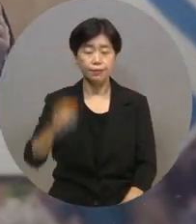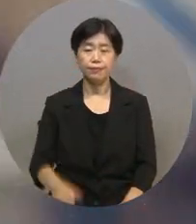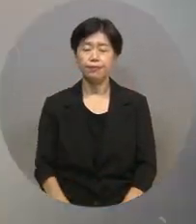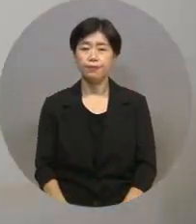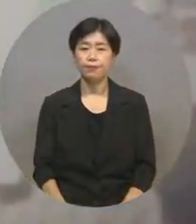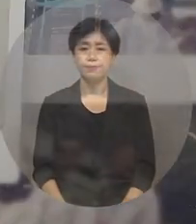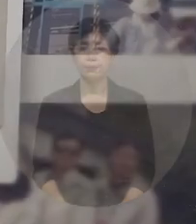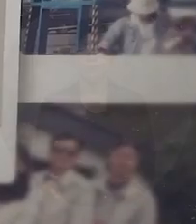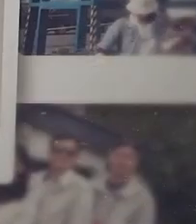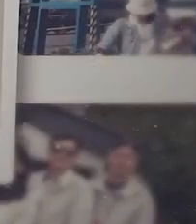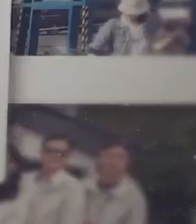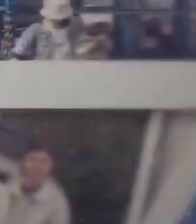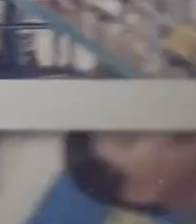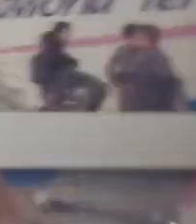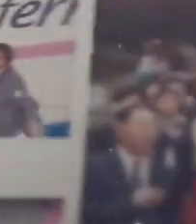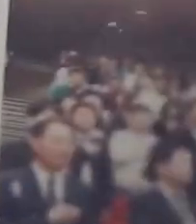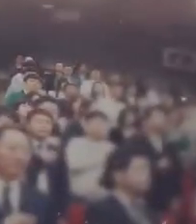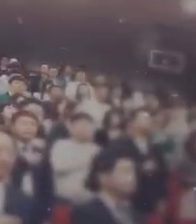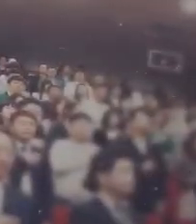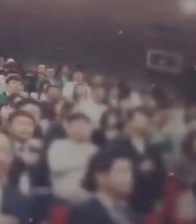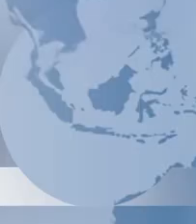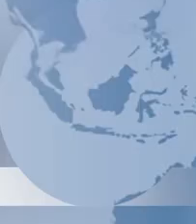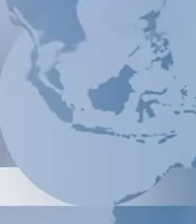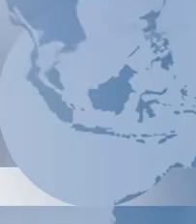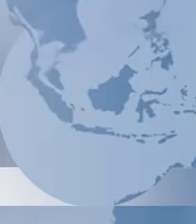뉴스 김재상입니다.